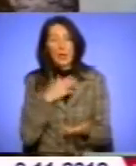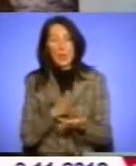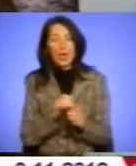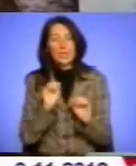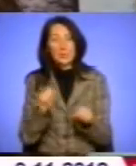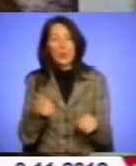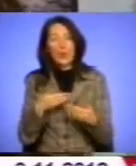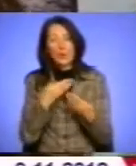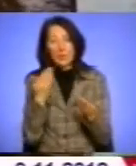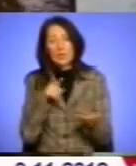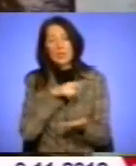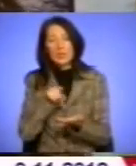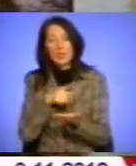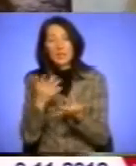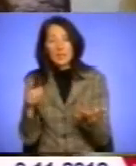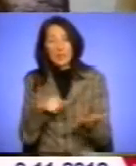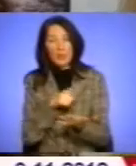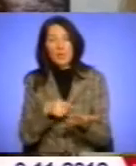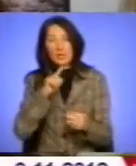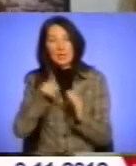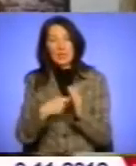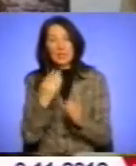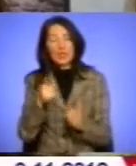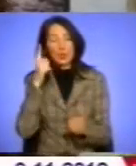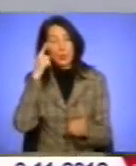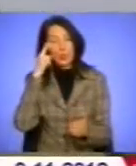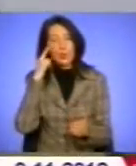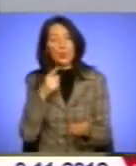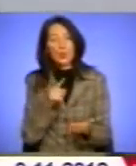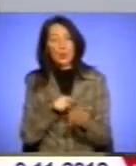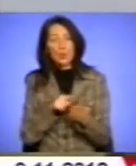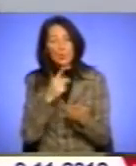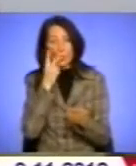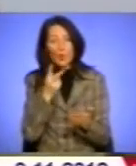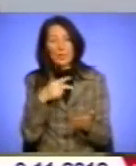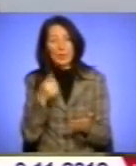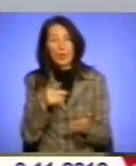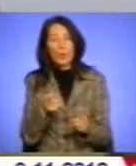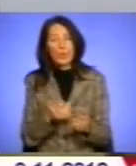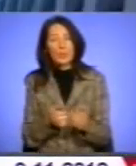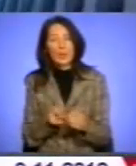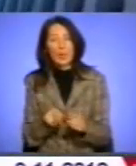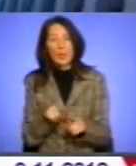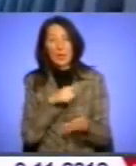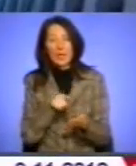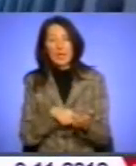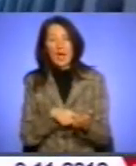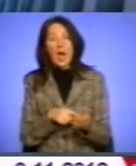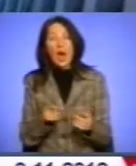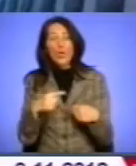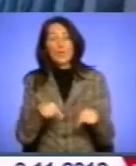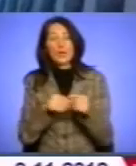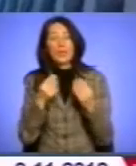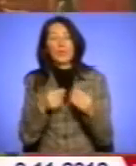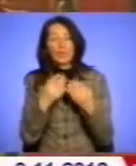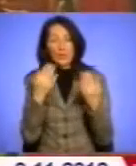їм різні питання і дізнатися їхню точку зору з цього приводу. Також на факультеті організували виставку художніх фотографій студентів